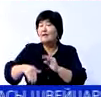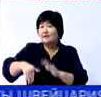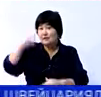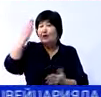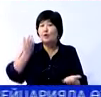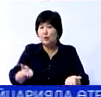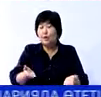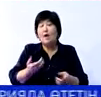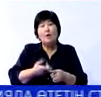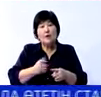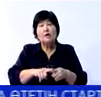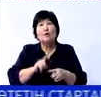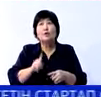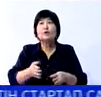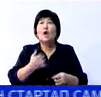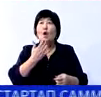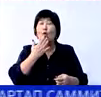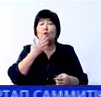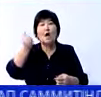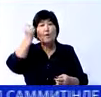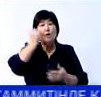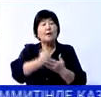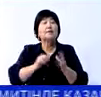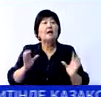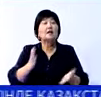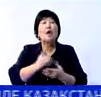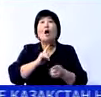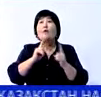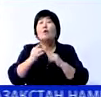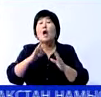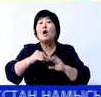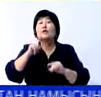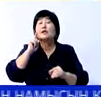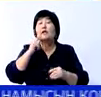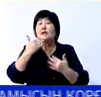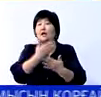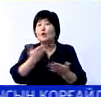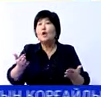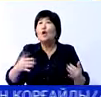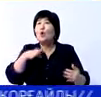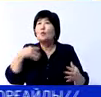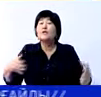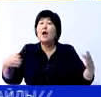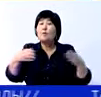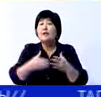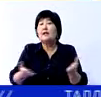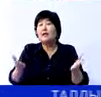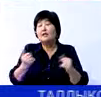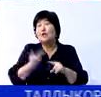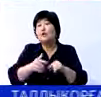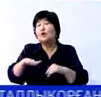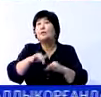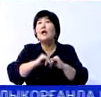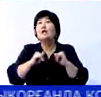және осы ұлттық мұрамызды сақтап қалу. Форум аясында аудан жастары үндеу жасап, көпшілікті бірлікке шақырды. Мұнан соң өңірдің